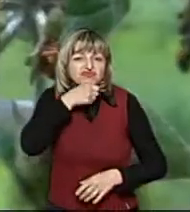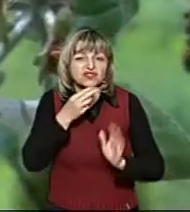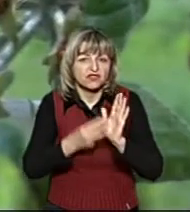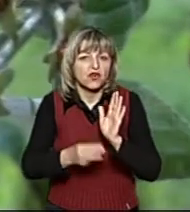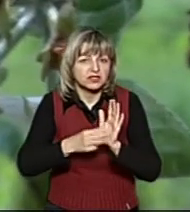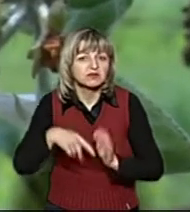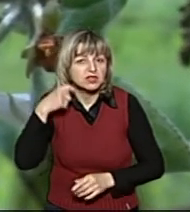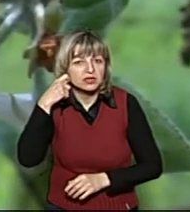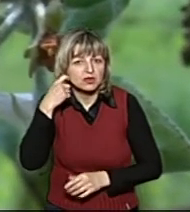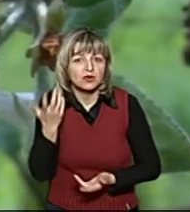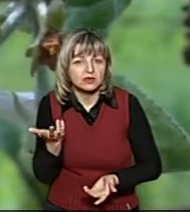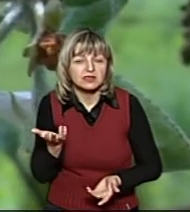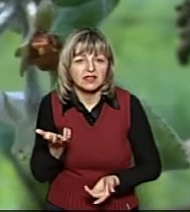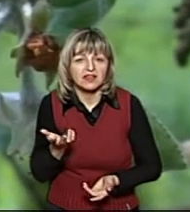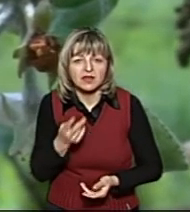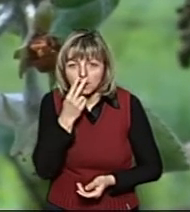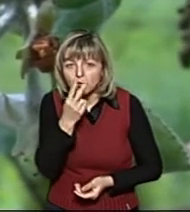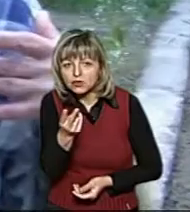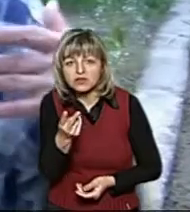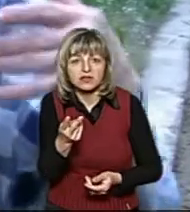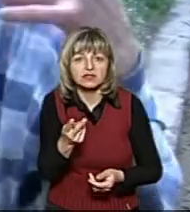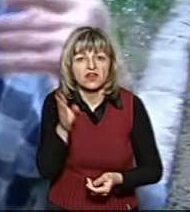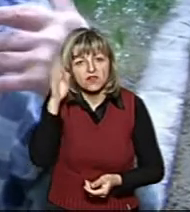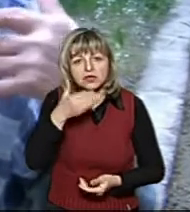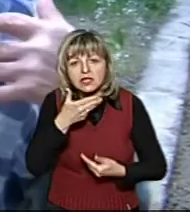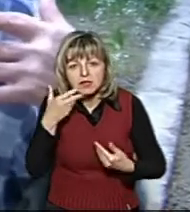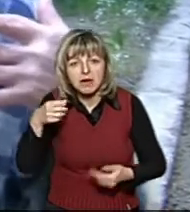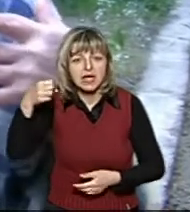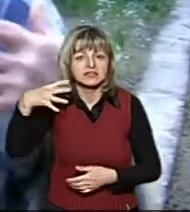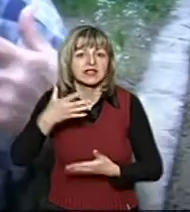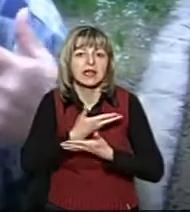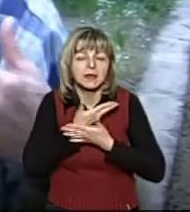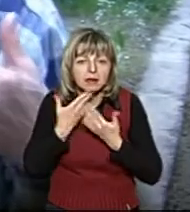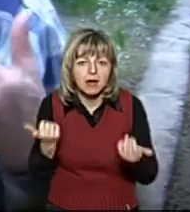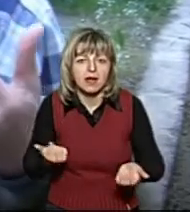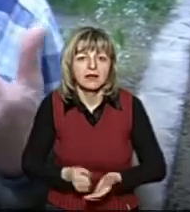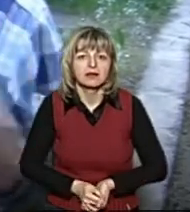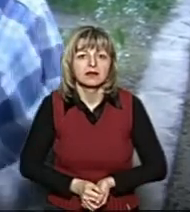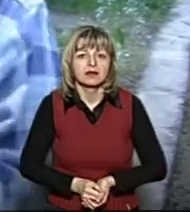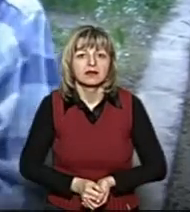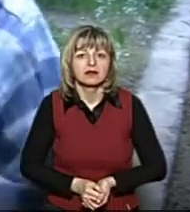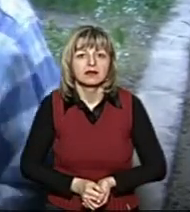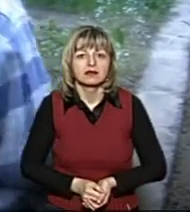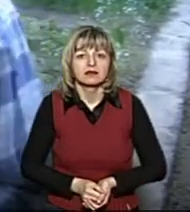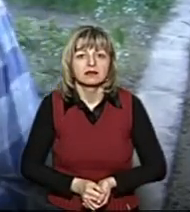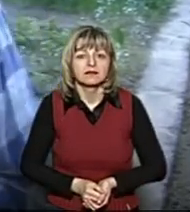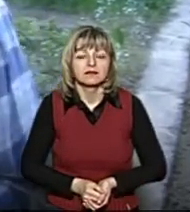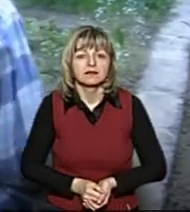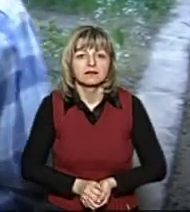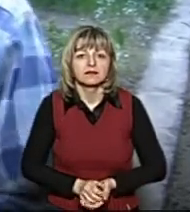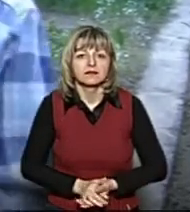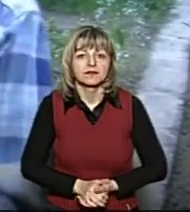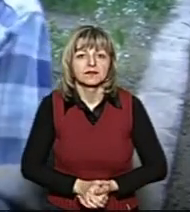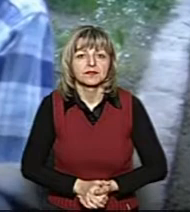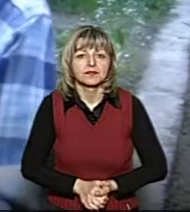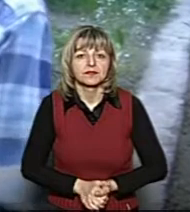трошки з крючочком. Подивився, води нема, світла щось теж нема. Чи не включили, там не дали.